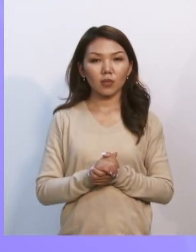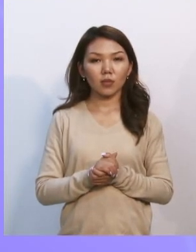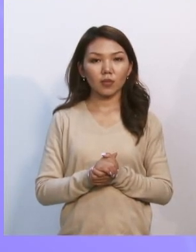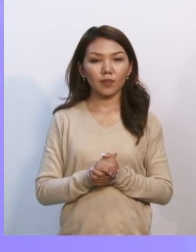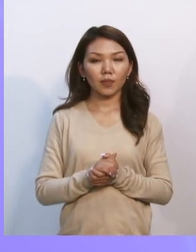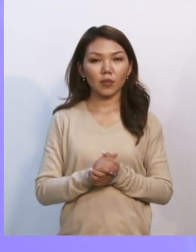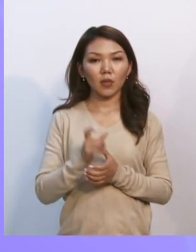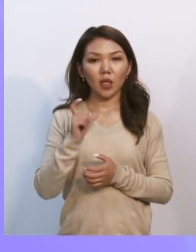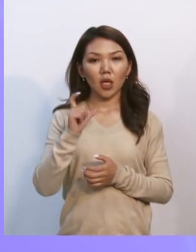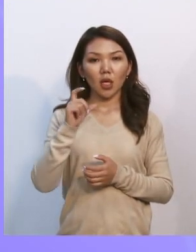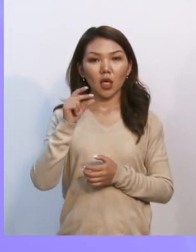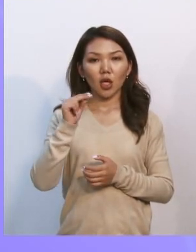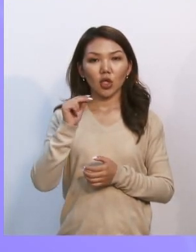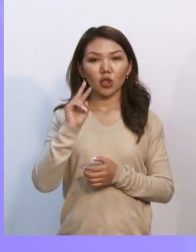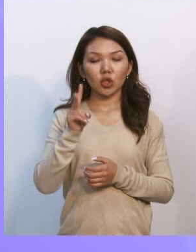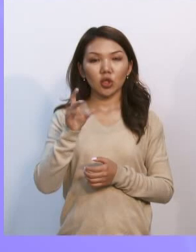Эчки.